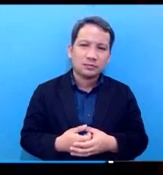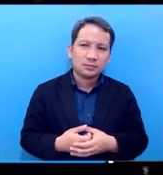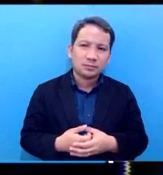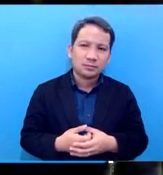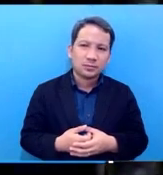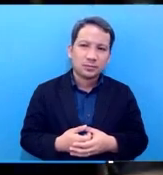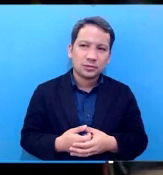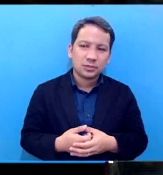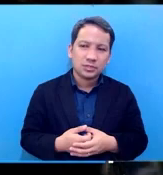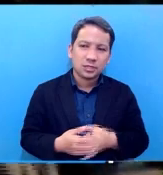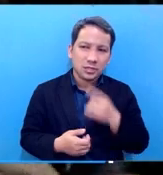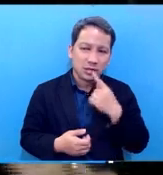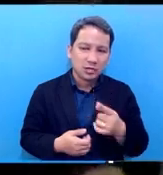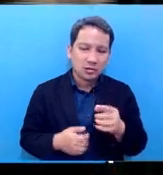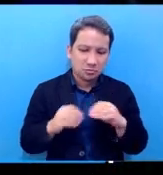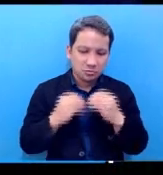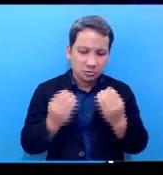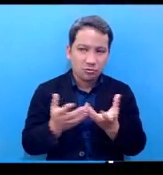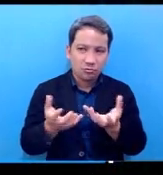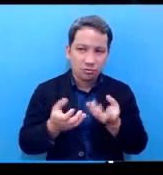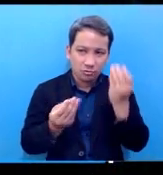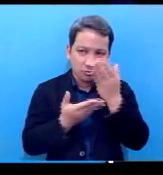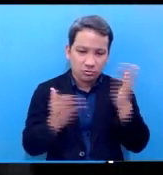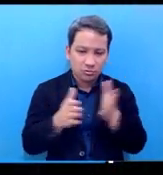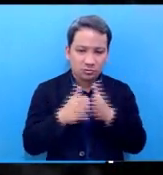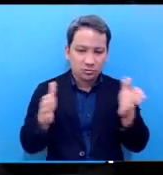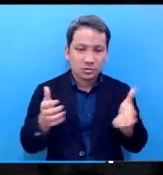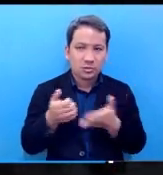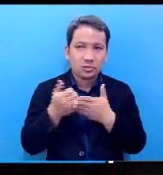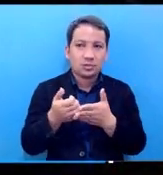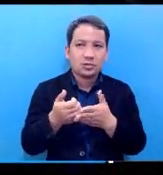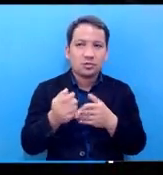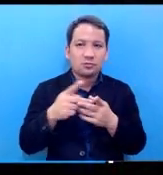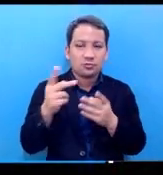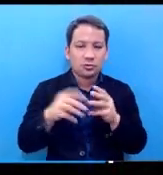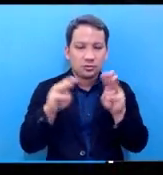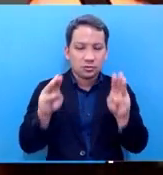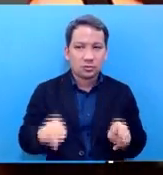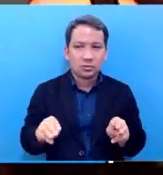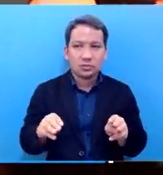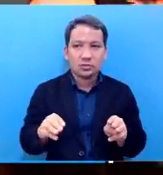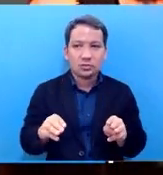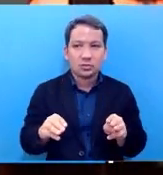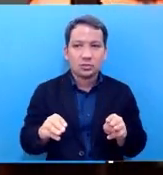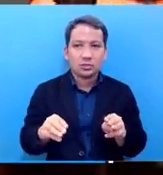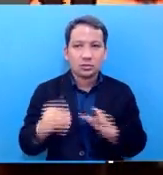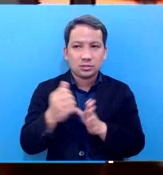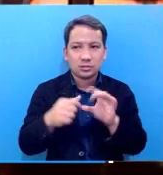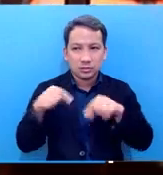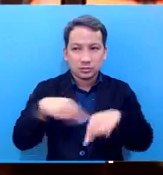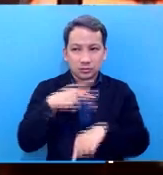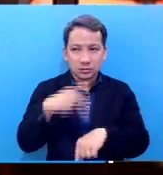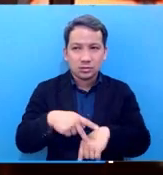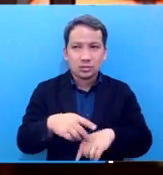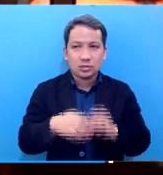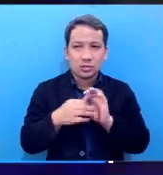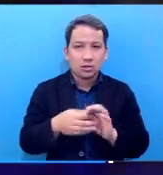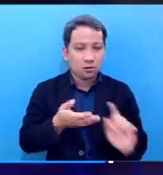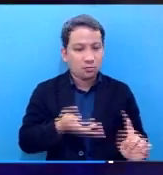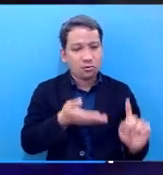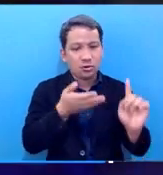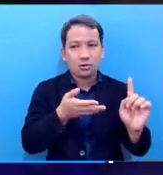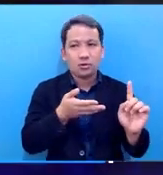Ayon sa mga organizer, malaking bagay ang programang ito sa industriya ng pagtatanghal sa bansa. Bida kasi rito ang